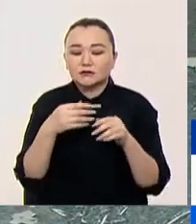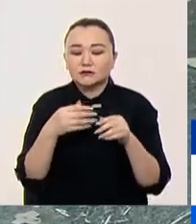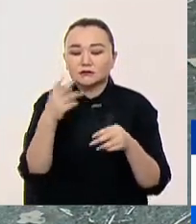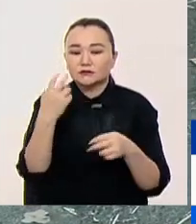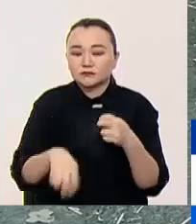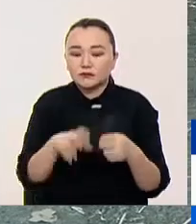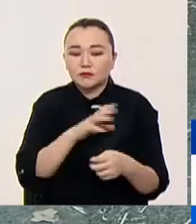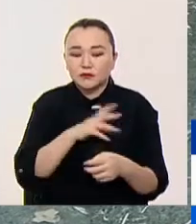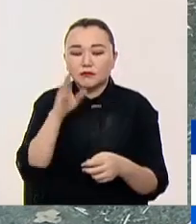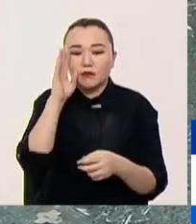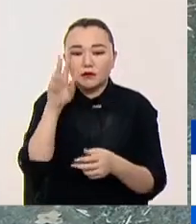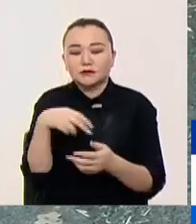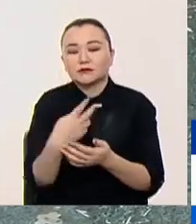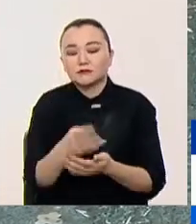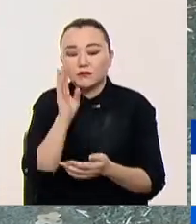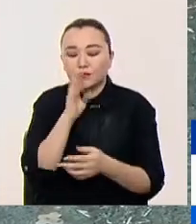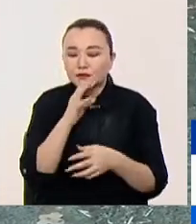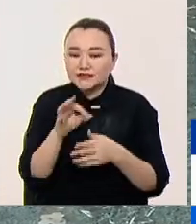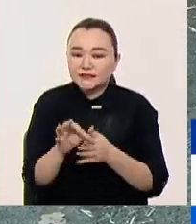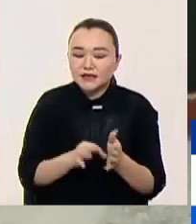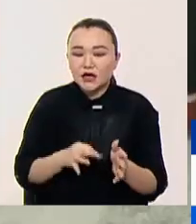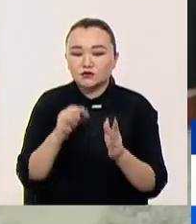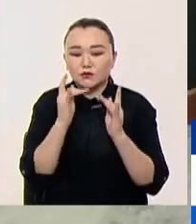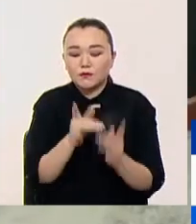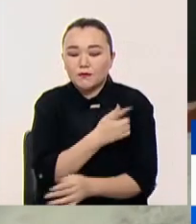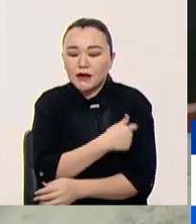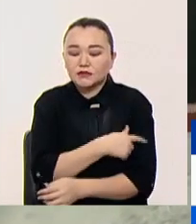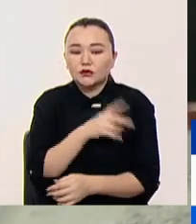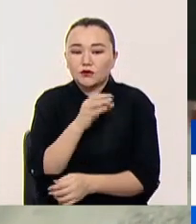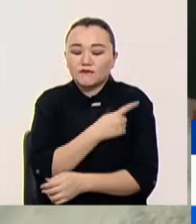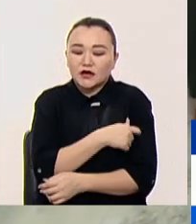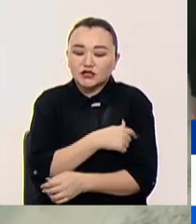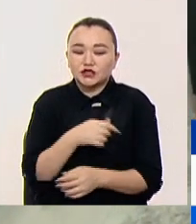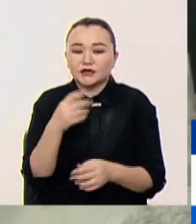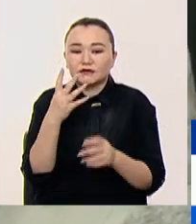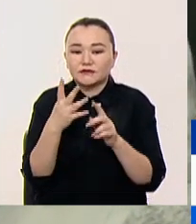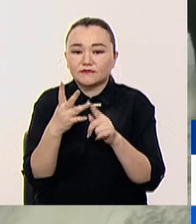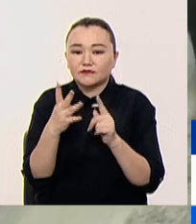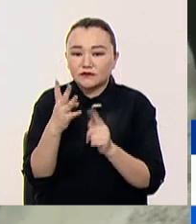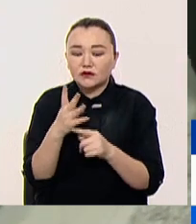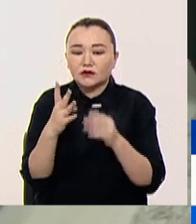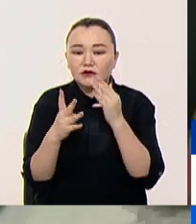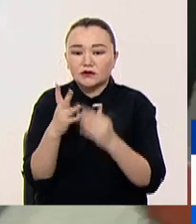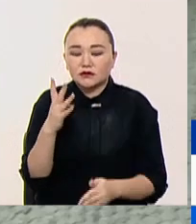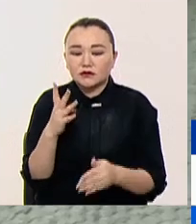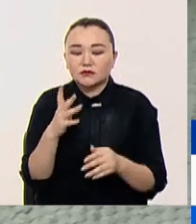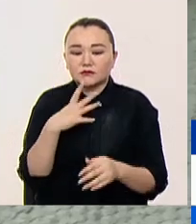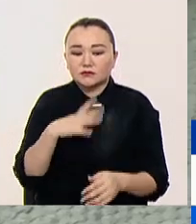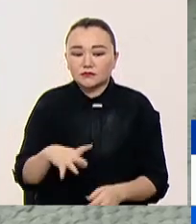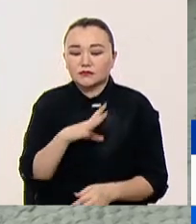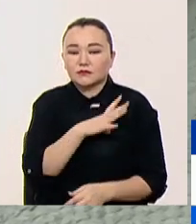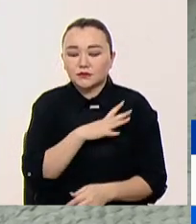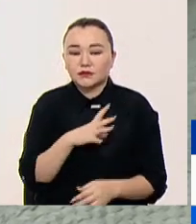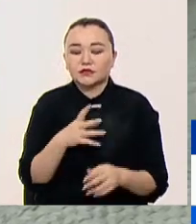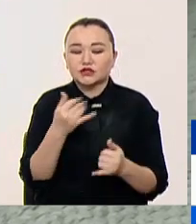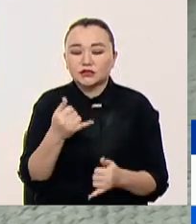түскен. Есінен танып қалған баласын анасы бірден ауруханаға жеткізеді. Алайда дәрігерлер Никитаның екінші саусағында кесіп алып тастауына тура келген.